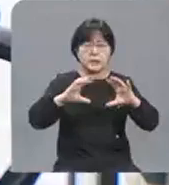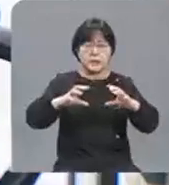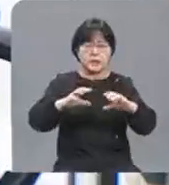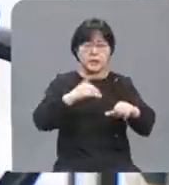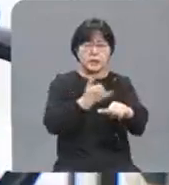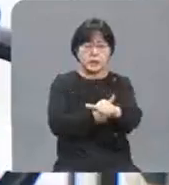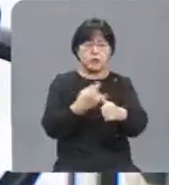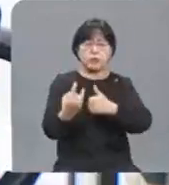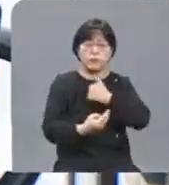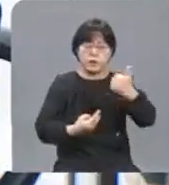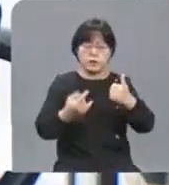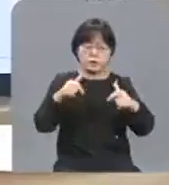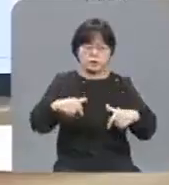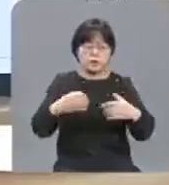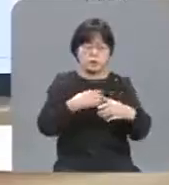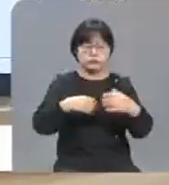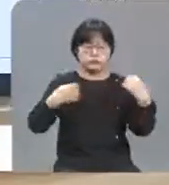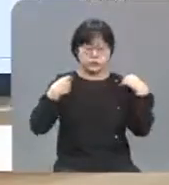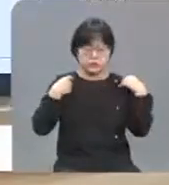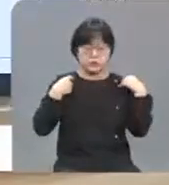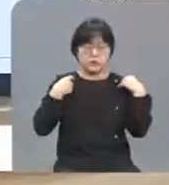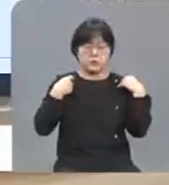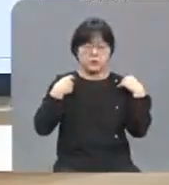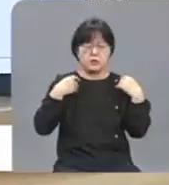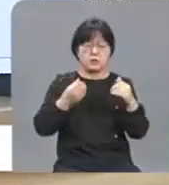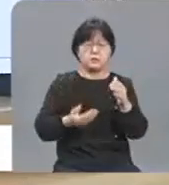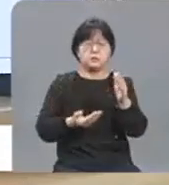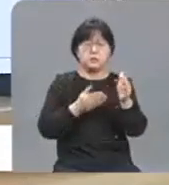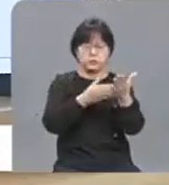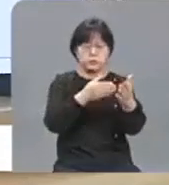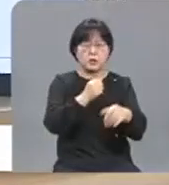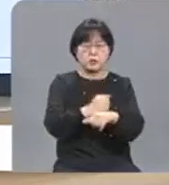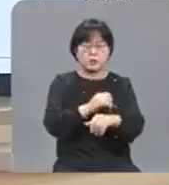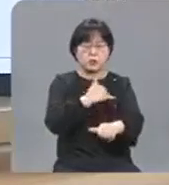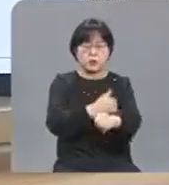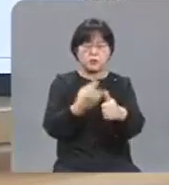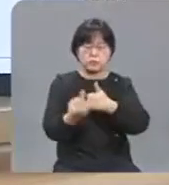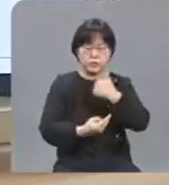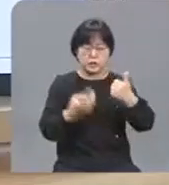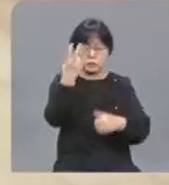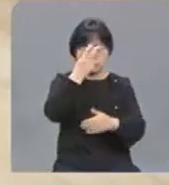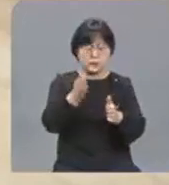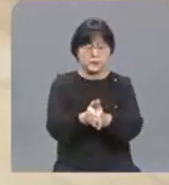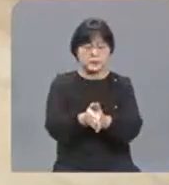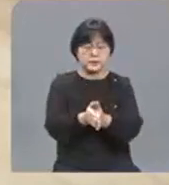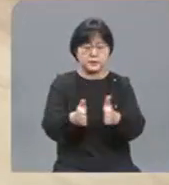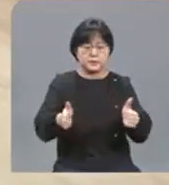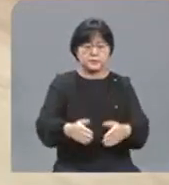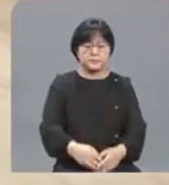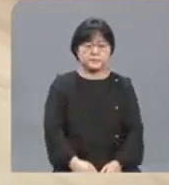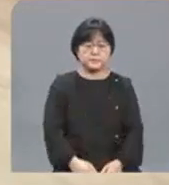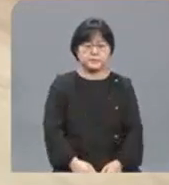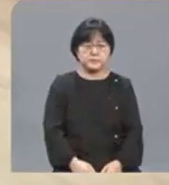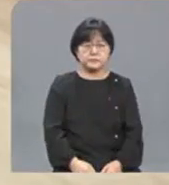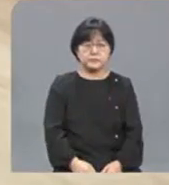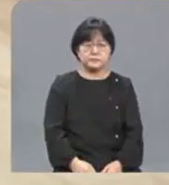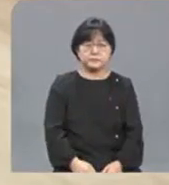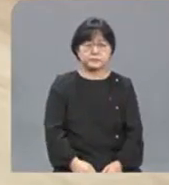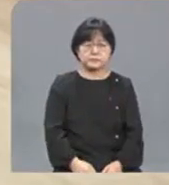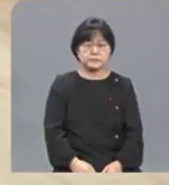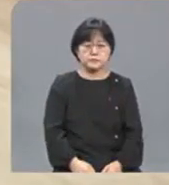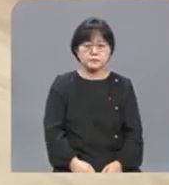인권위원회에 서구청을 상대로 진정을 접수했고 인권위는 조사에 착수했습니다 KBS 뉴스